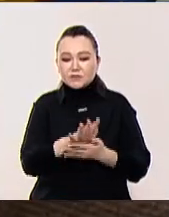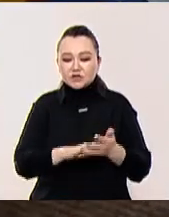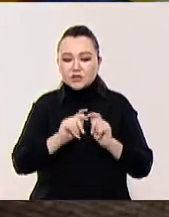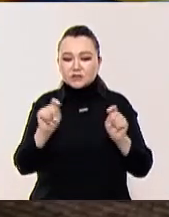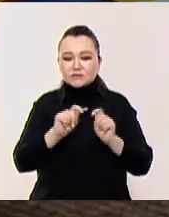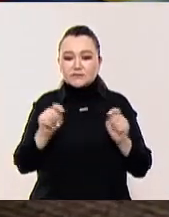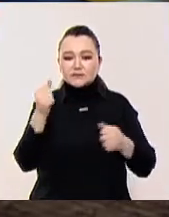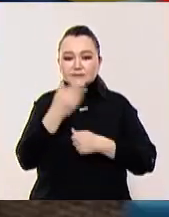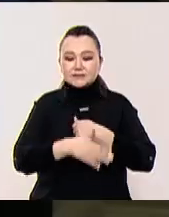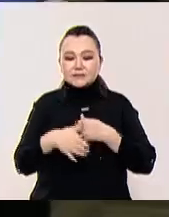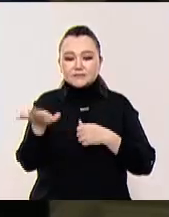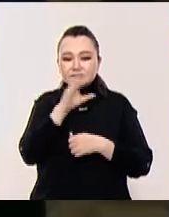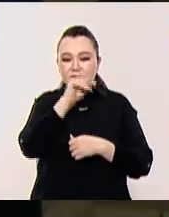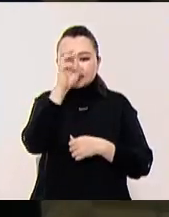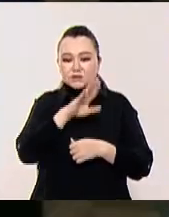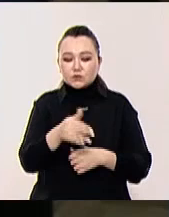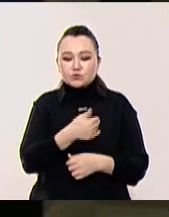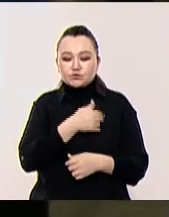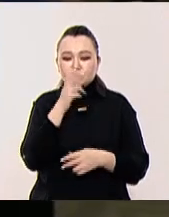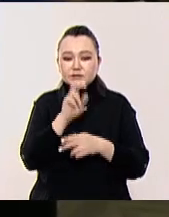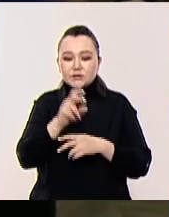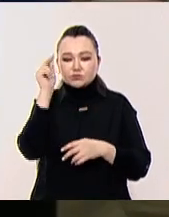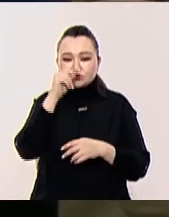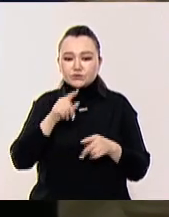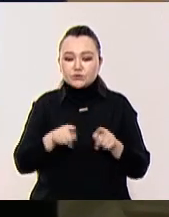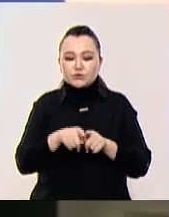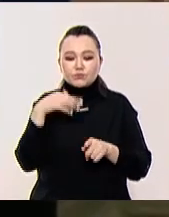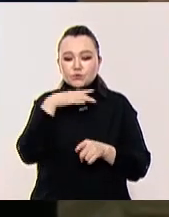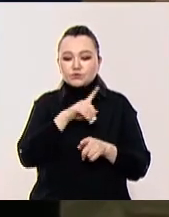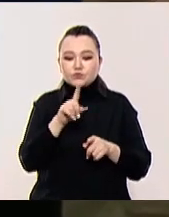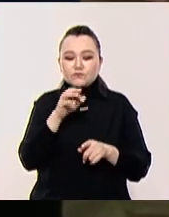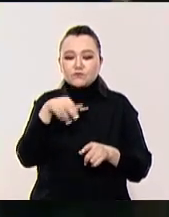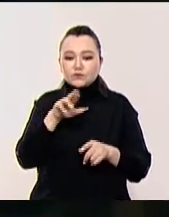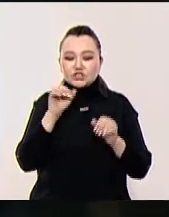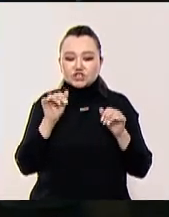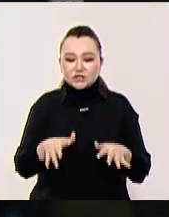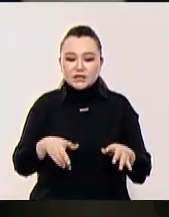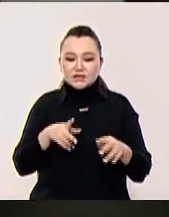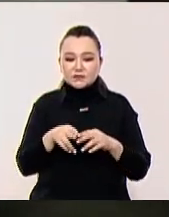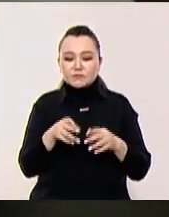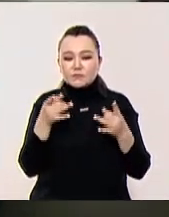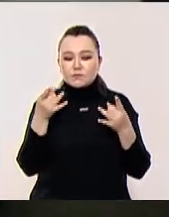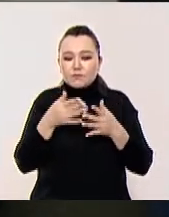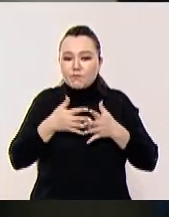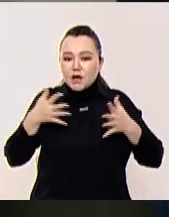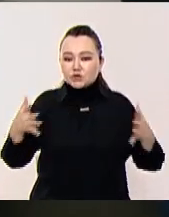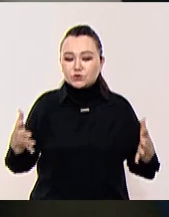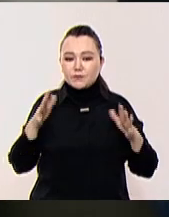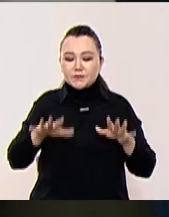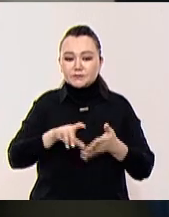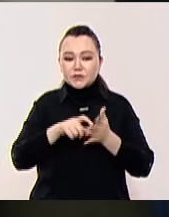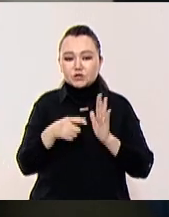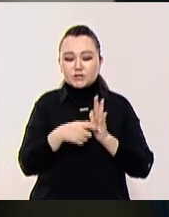открывать центры по всей стране. Желающих пройти обучение так много, что в фонде приняли решение открыть более просторный центр